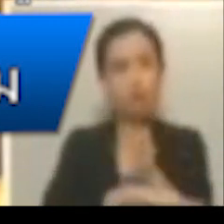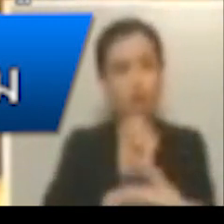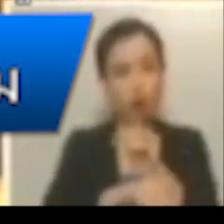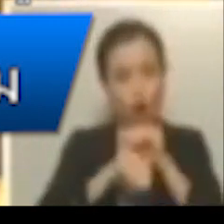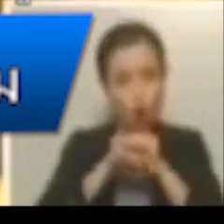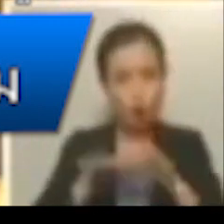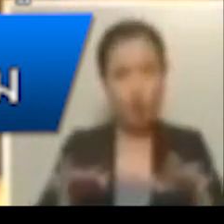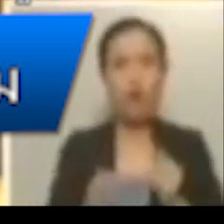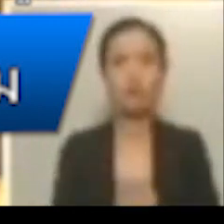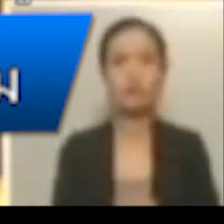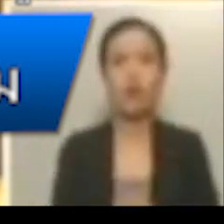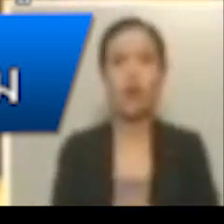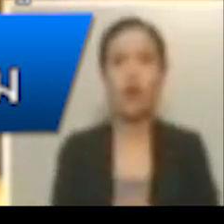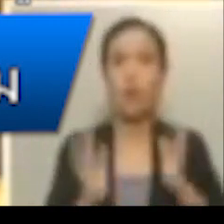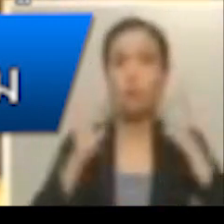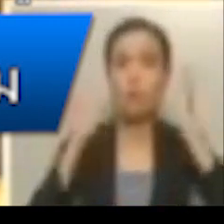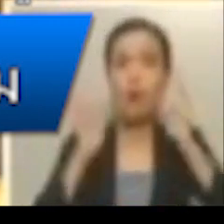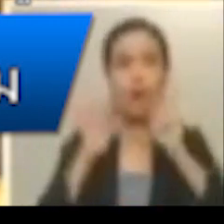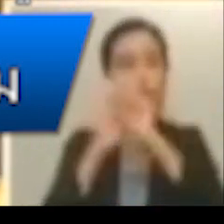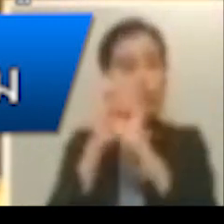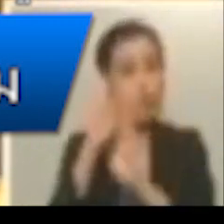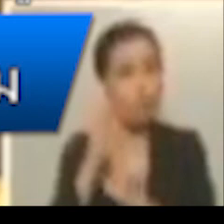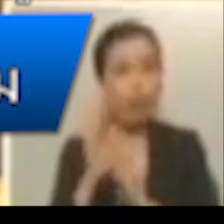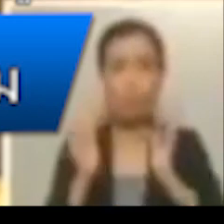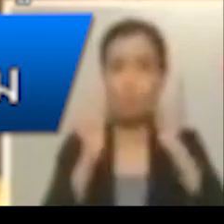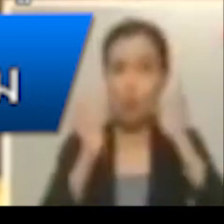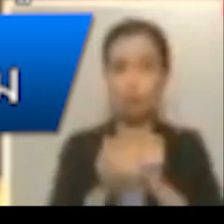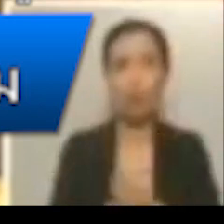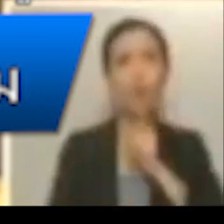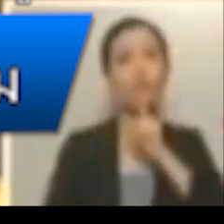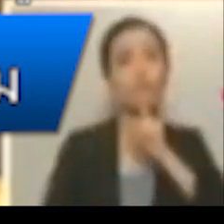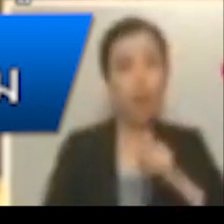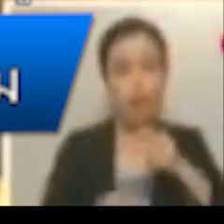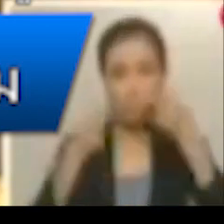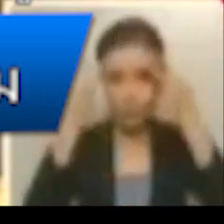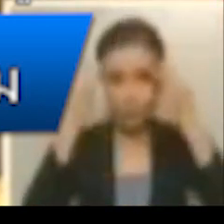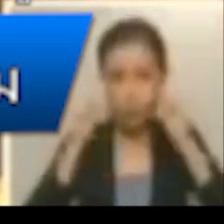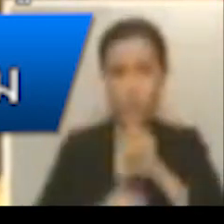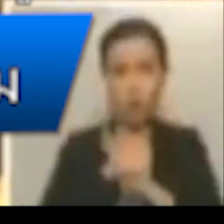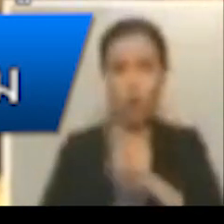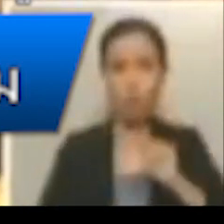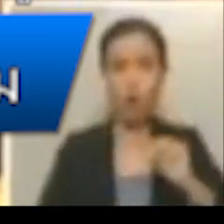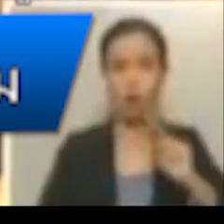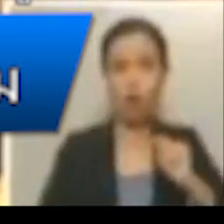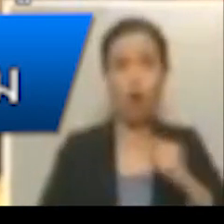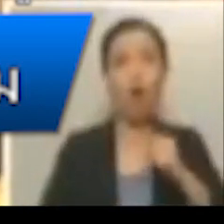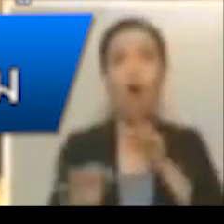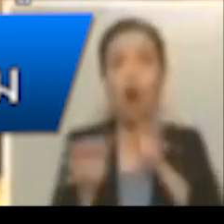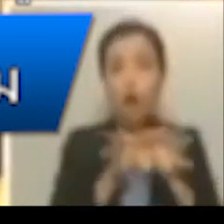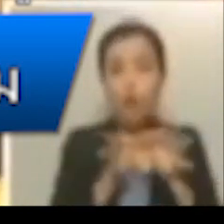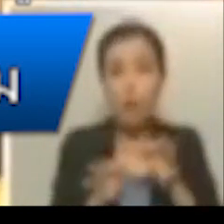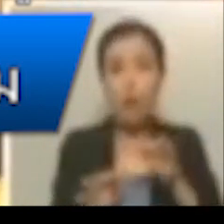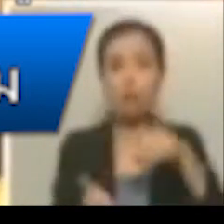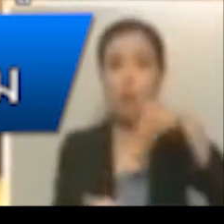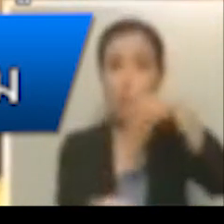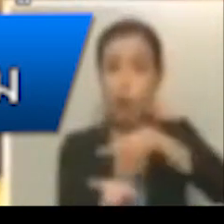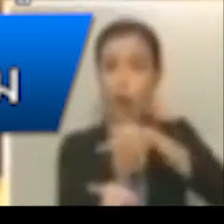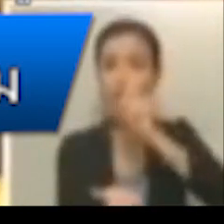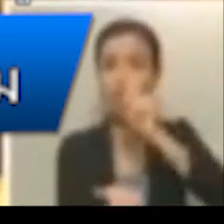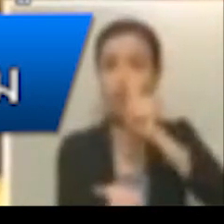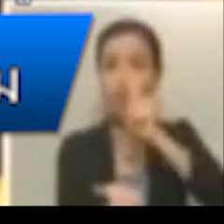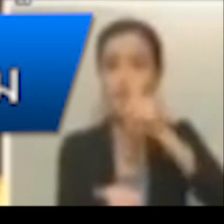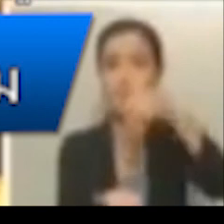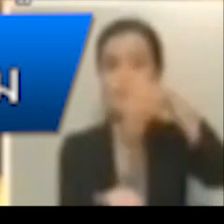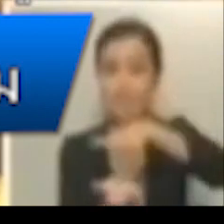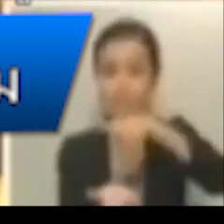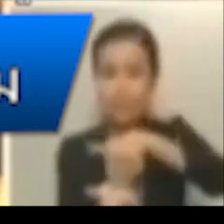น์ในวาระการแถลงนโยบายดิฉันได้ถามต่อท่านนายกรัฐมนตรีท่านรัฐมนตรีเป็นผู้ตอบไปแล้วเกี่ยวกับศูนย์ Fake News Center นะคะ